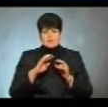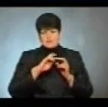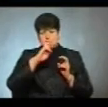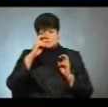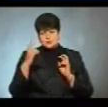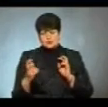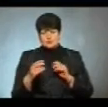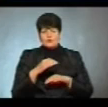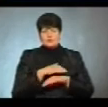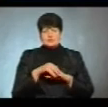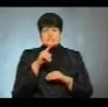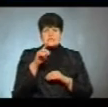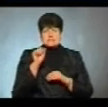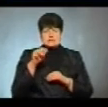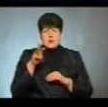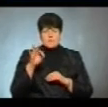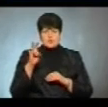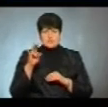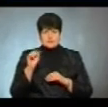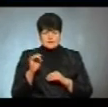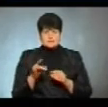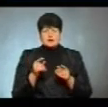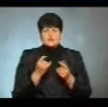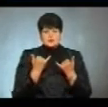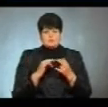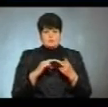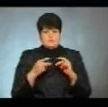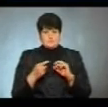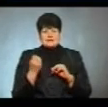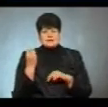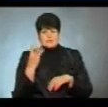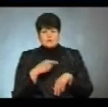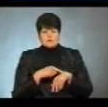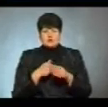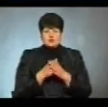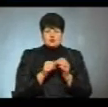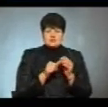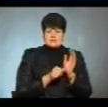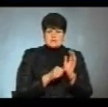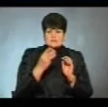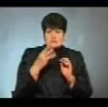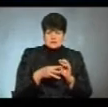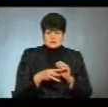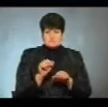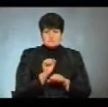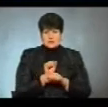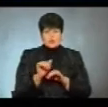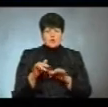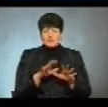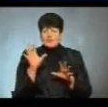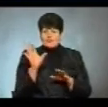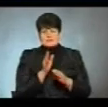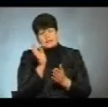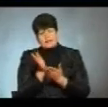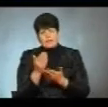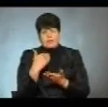на вулиці Заменестериській, у Тернополі замінили сьогодні. Для цього з 13-ї години до 16:30 перекривали рух у всіх напрямках